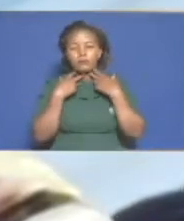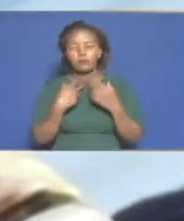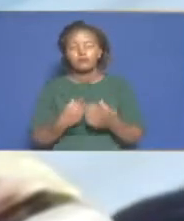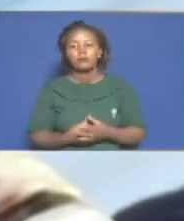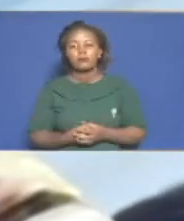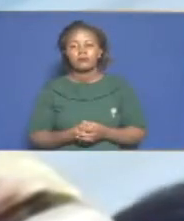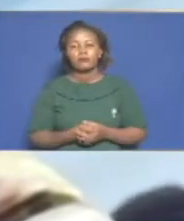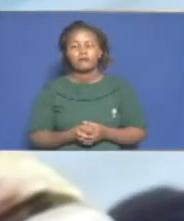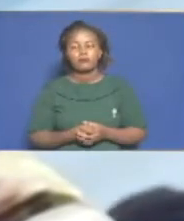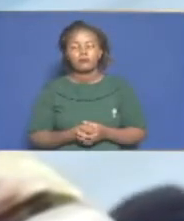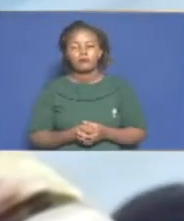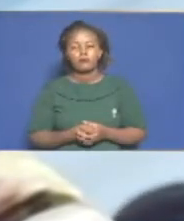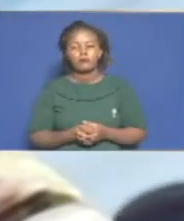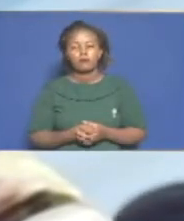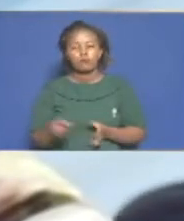I wish a very